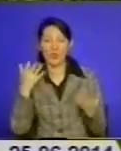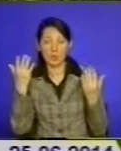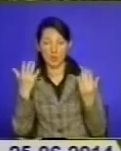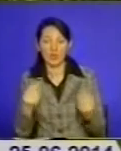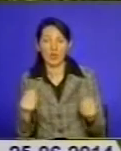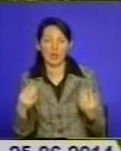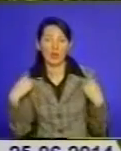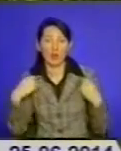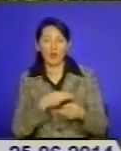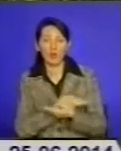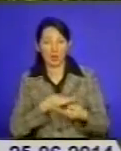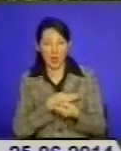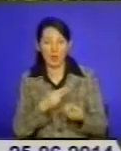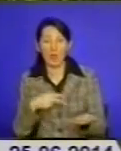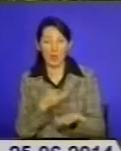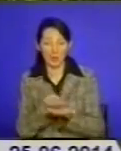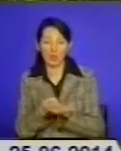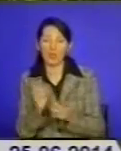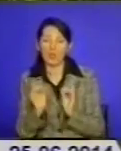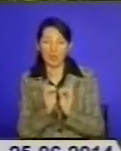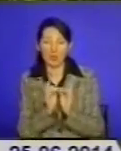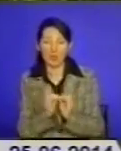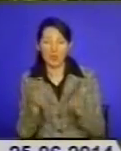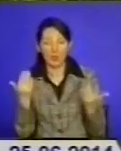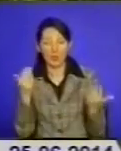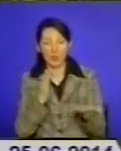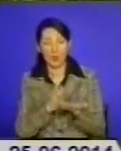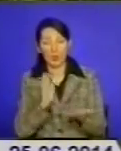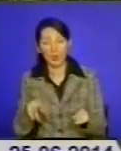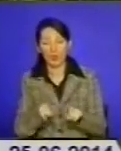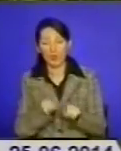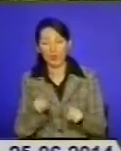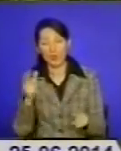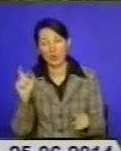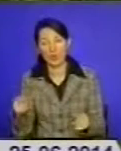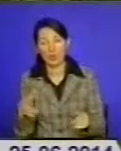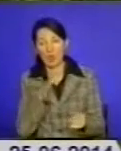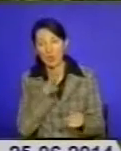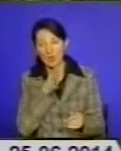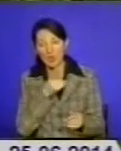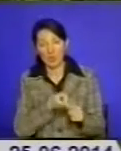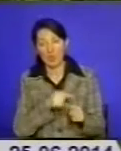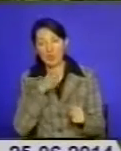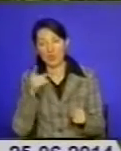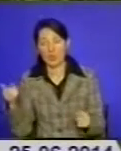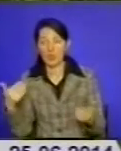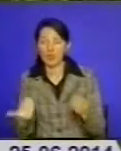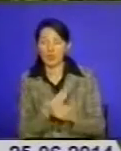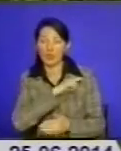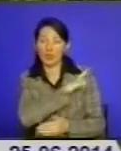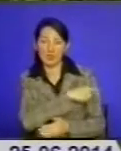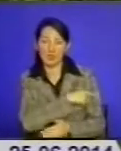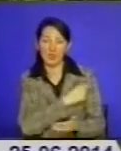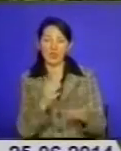ліжку. Ну, відпочинок має бути такий, щоб людина за цей час відновила всі свої сили, набралася якихось позитивних